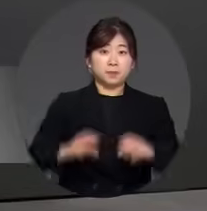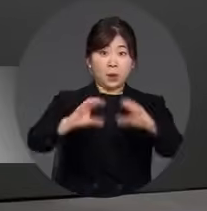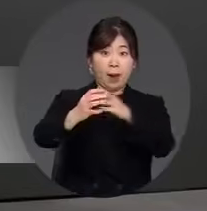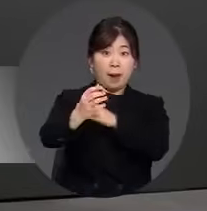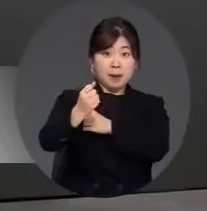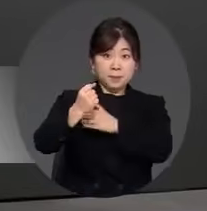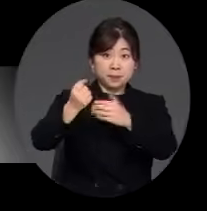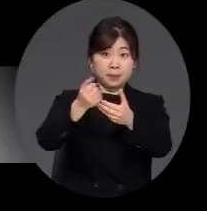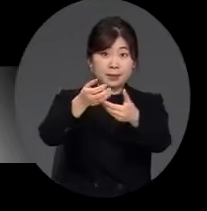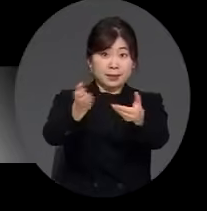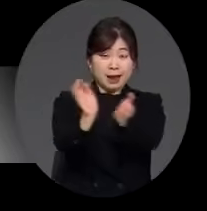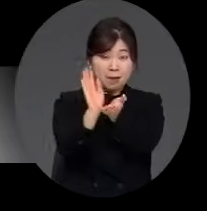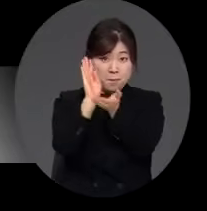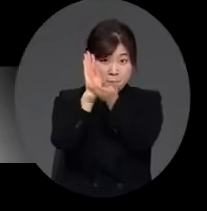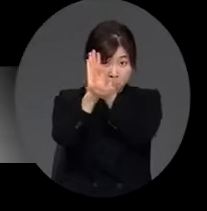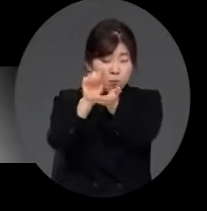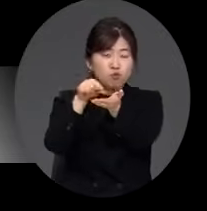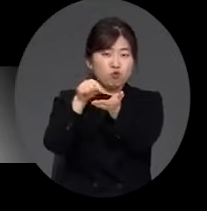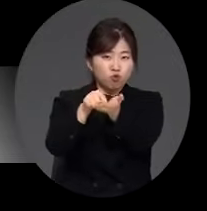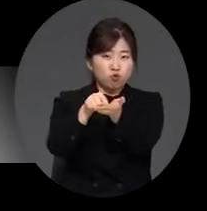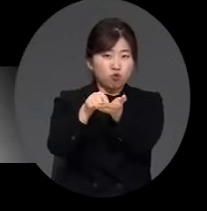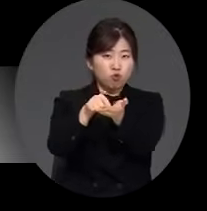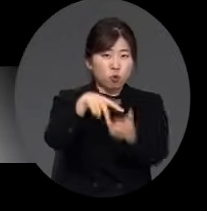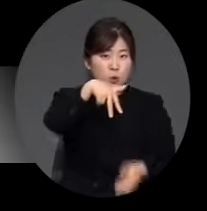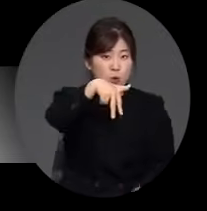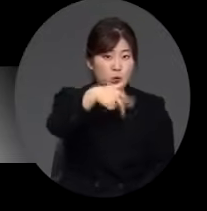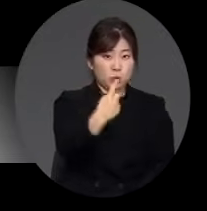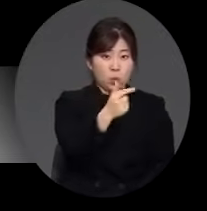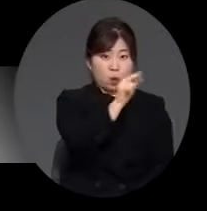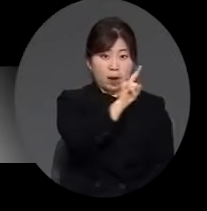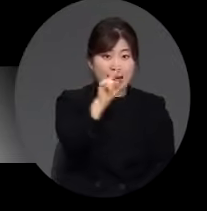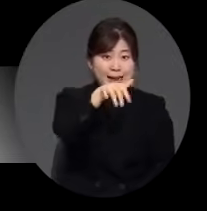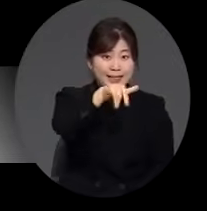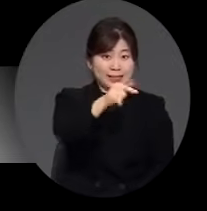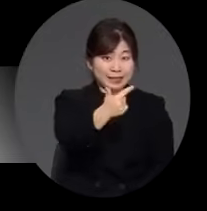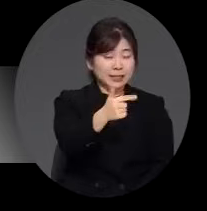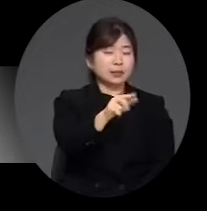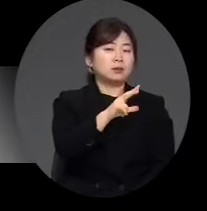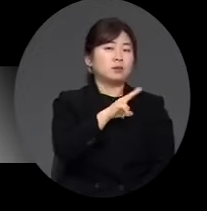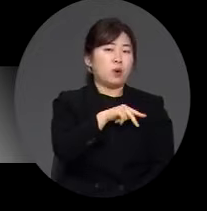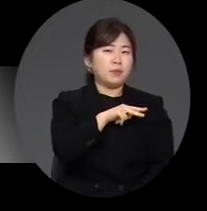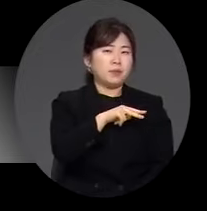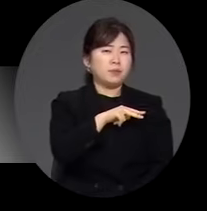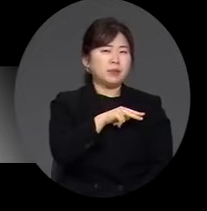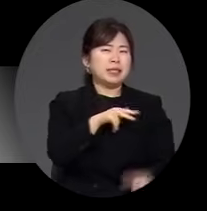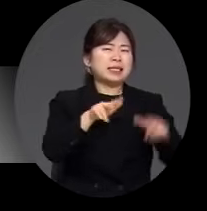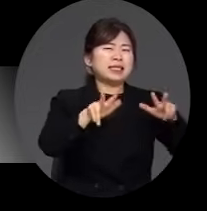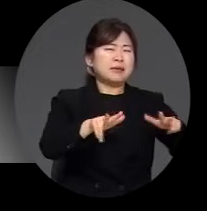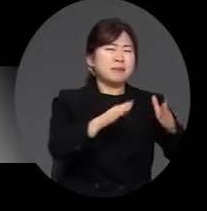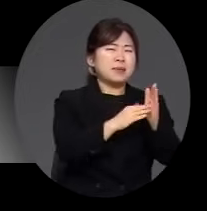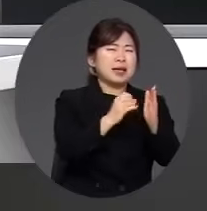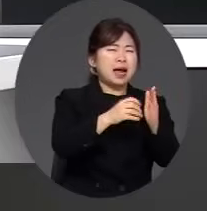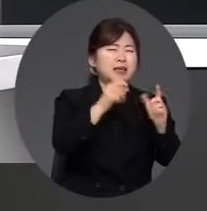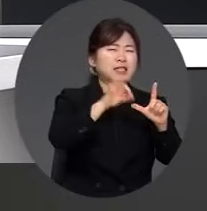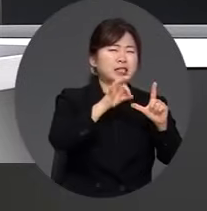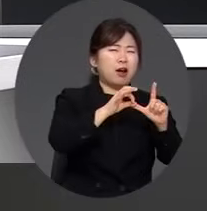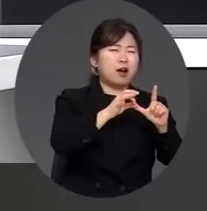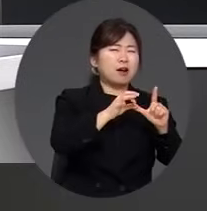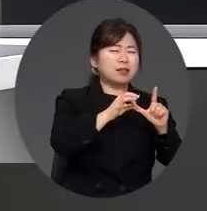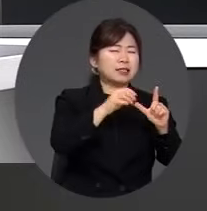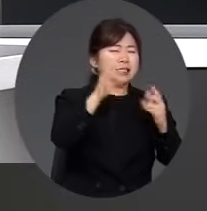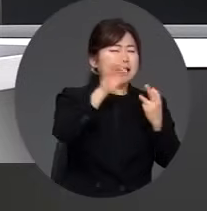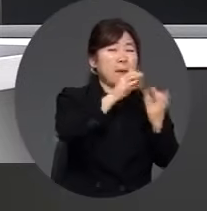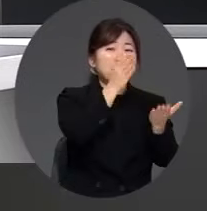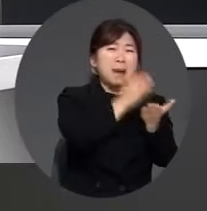국민의힘 당 지도부가 사선 도전에 나선 조혜진 의원에게 자신의 밀양, 의령, 함안, 창녕 지역구를 변경해 김해